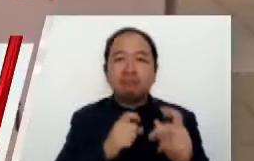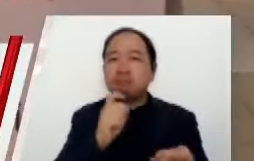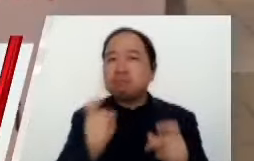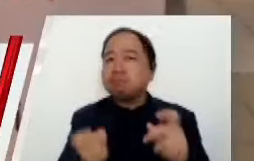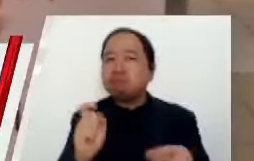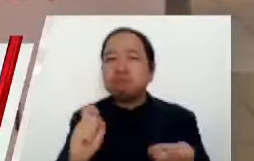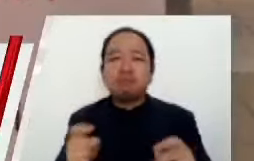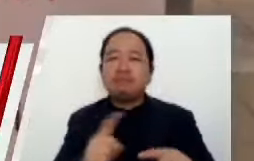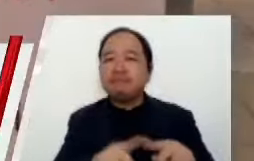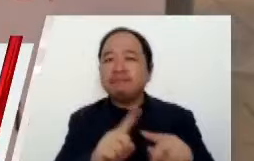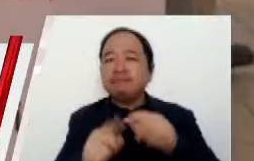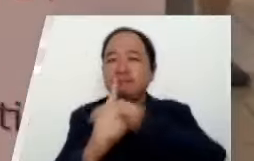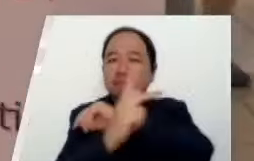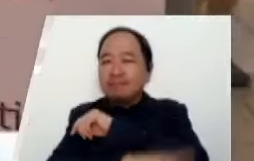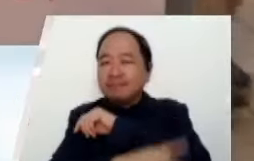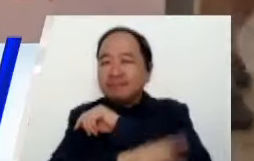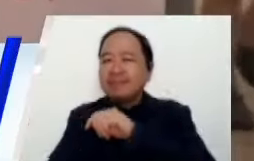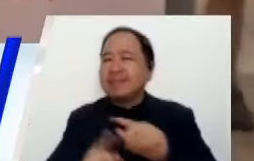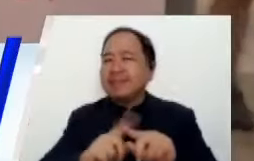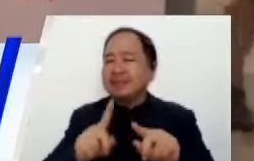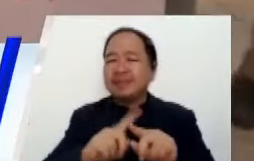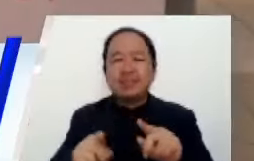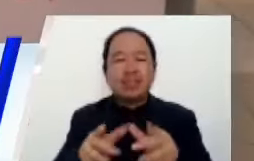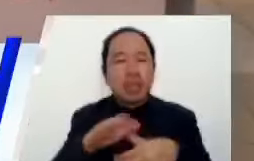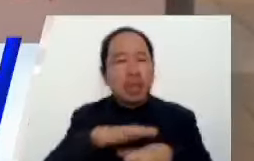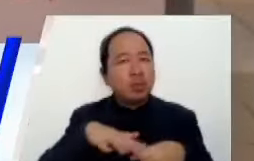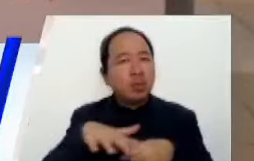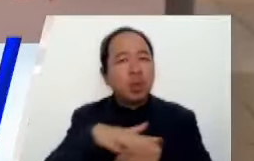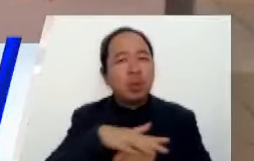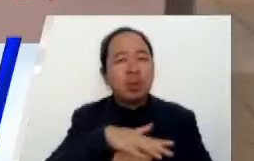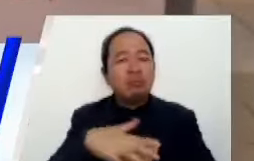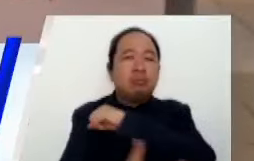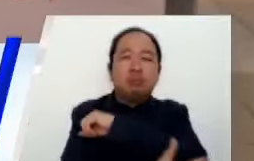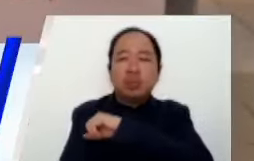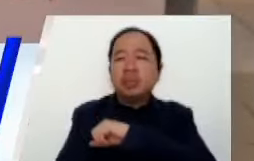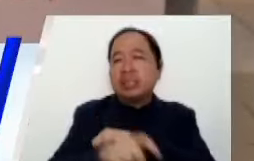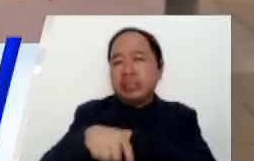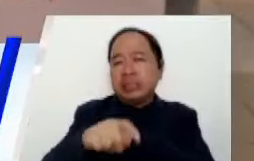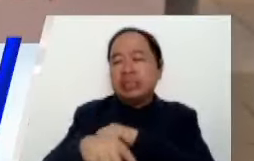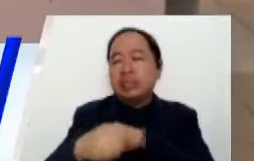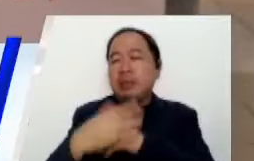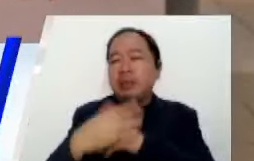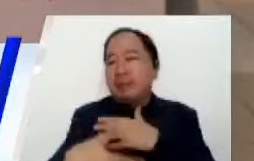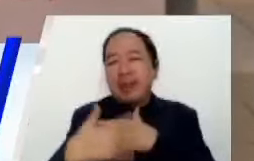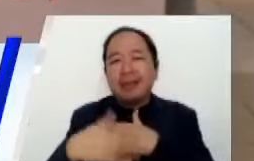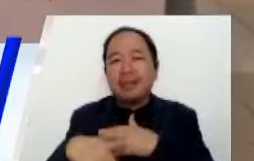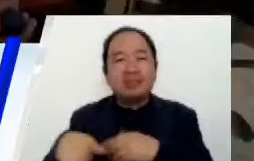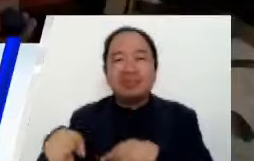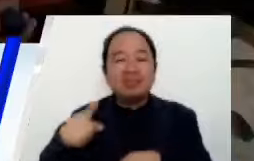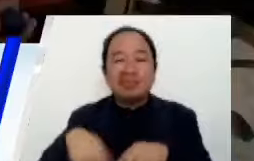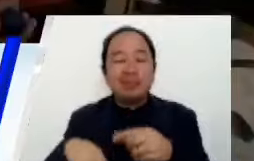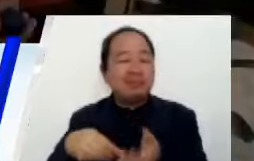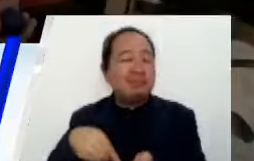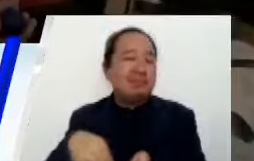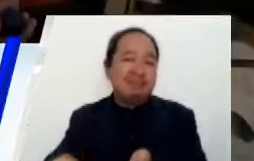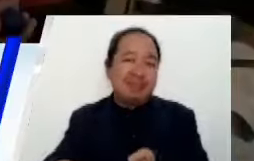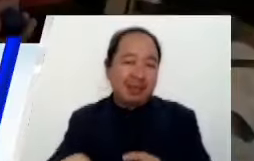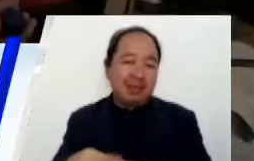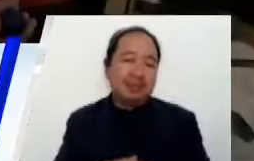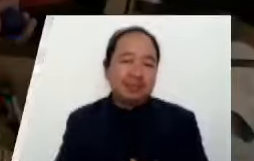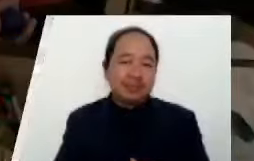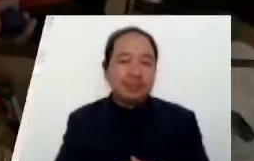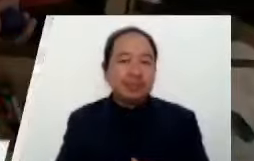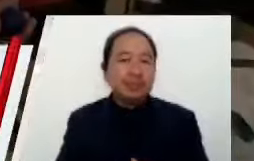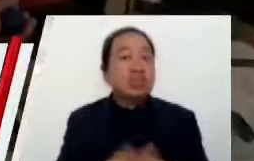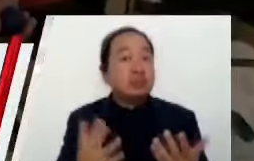ibang indigent o mahihirap na nangangailangan ng dugo na hindi naman nila afford na magbayad pa. Already, we have